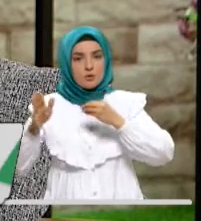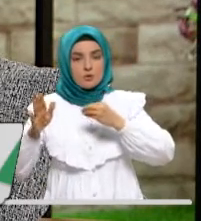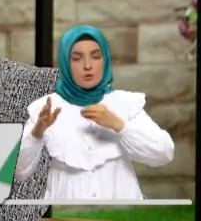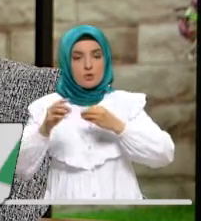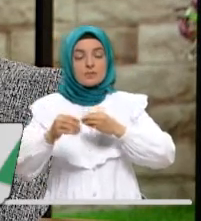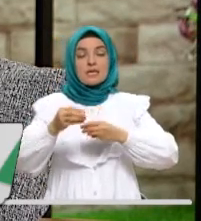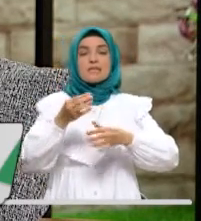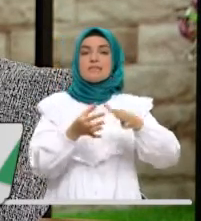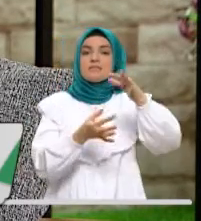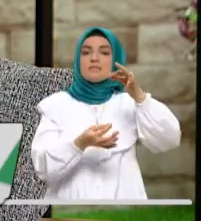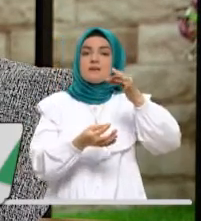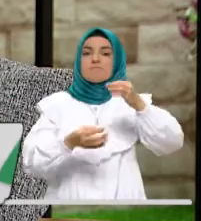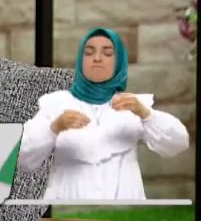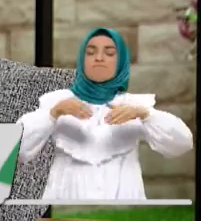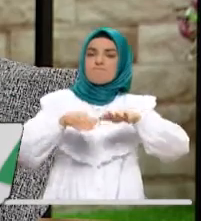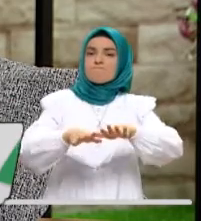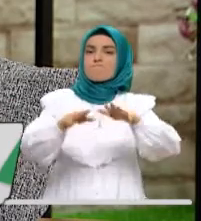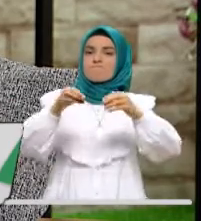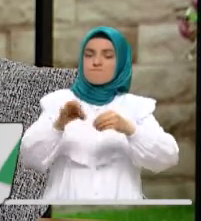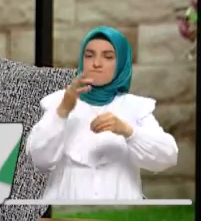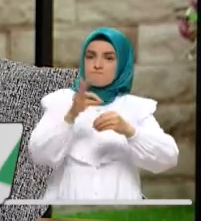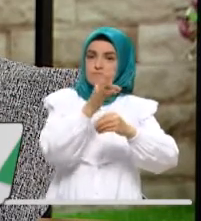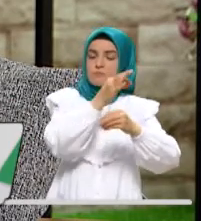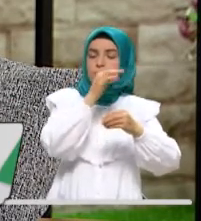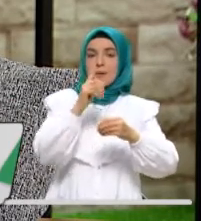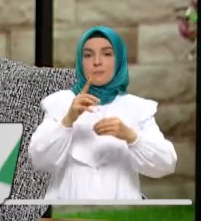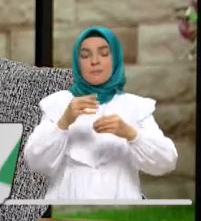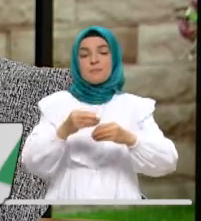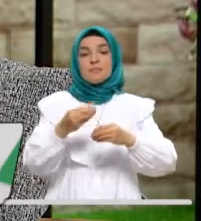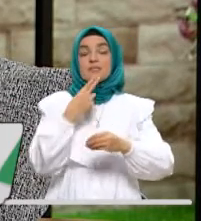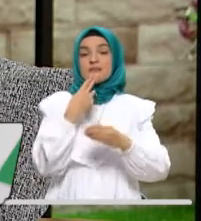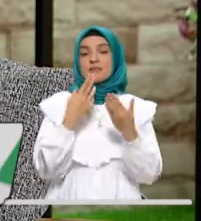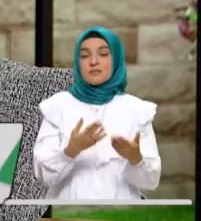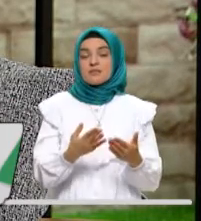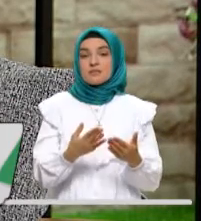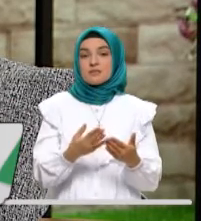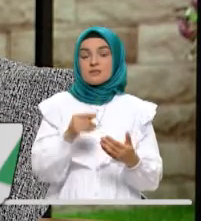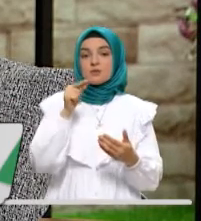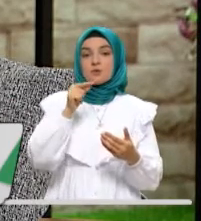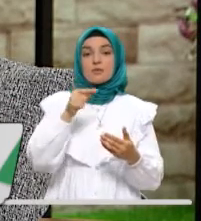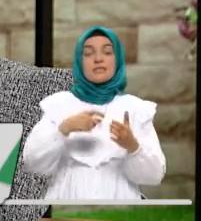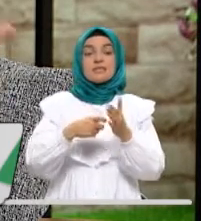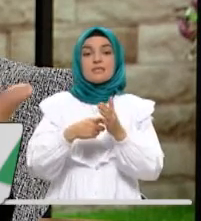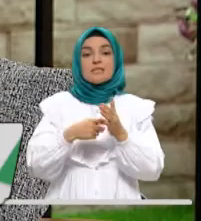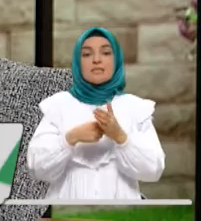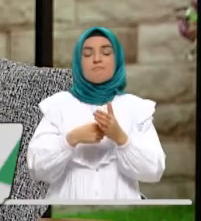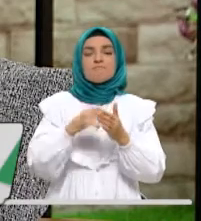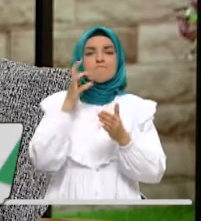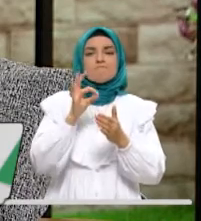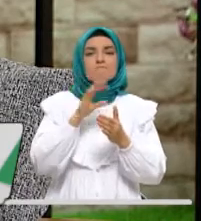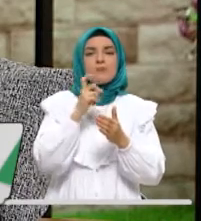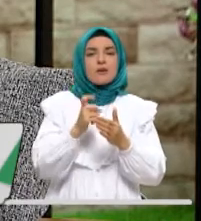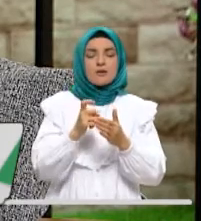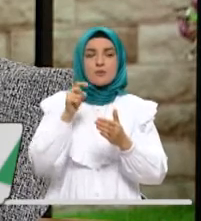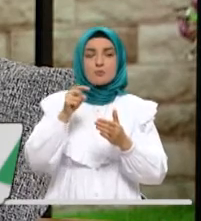kaynatan, halısını, kilimini dokuyan bir kadın. Aslında Hayme çadır demek. Yani biz Haymana'nın ismini tam olarak bilmiyoruz. Biz Haymana diyoruz ona çünkü